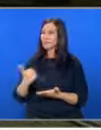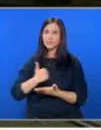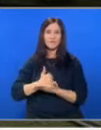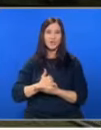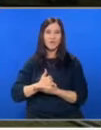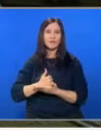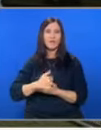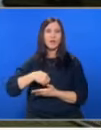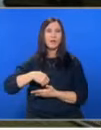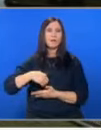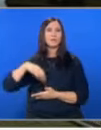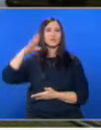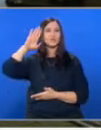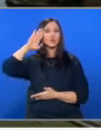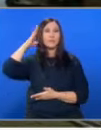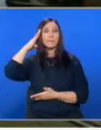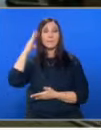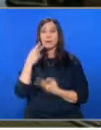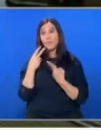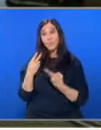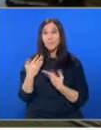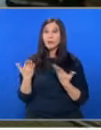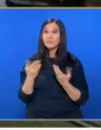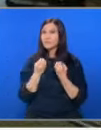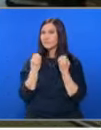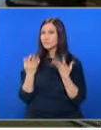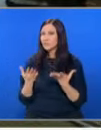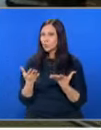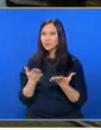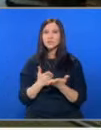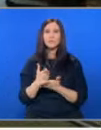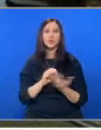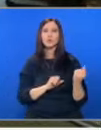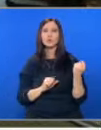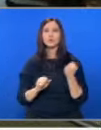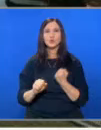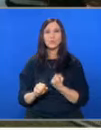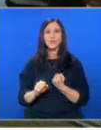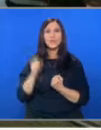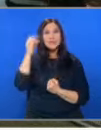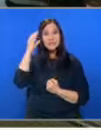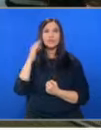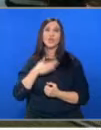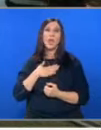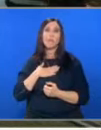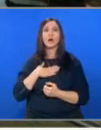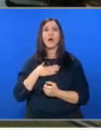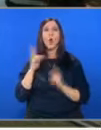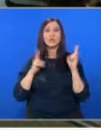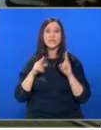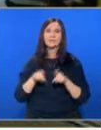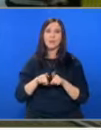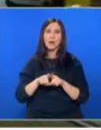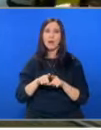на служебен премиер. Но да погледнем и какви са възможностите. Според конституционалисти ще бъде постигнат консенсус и все